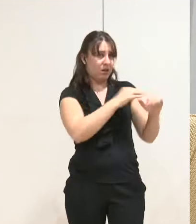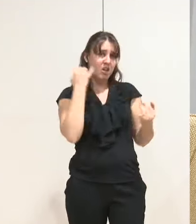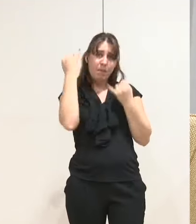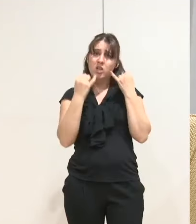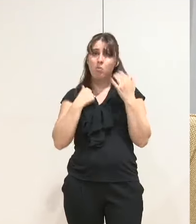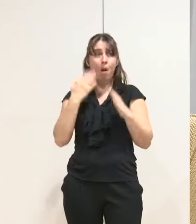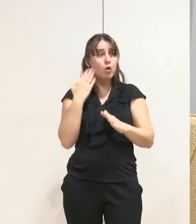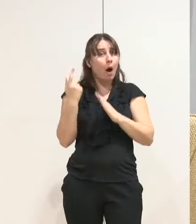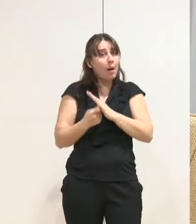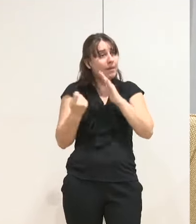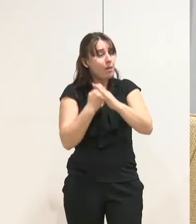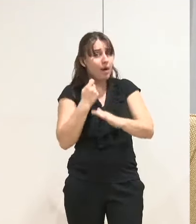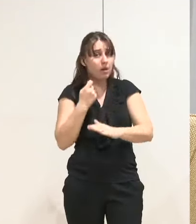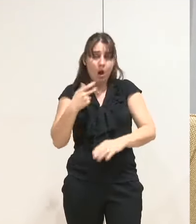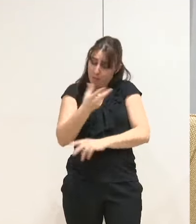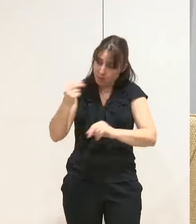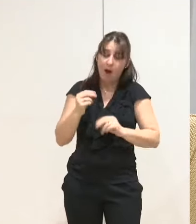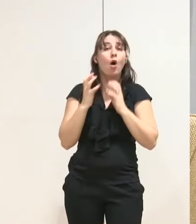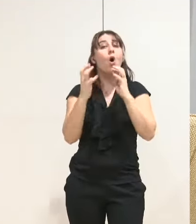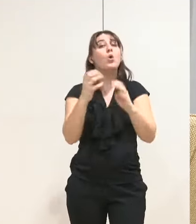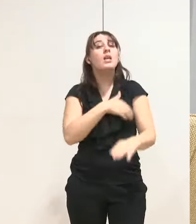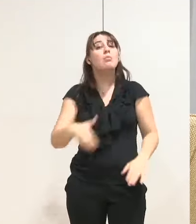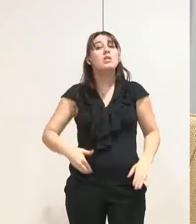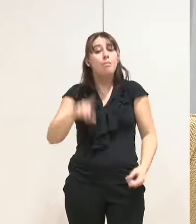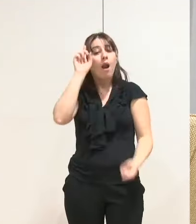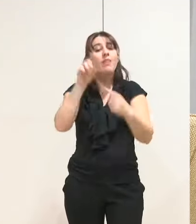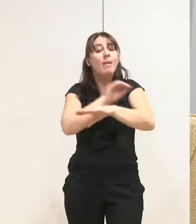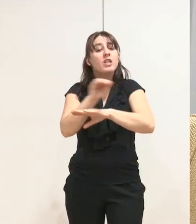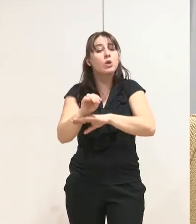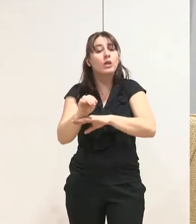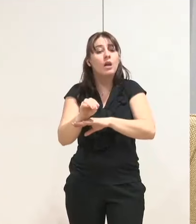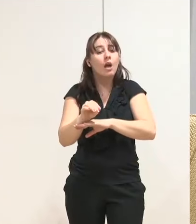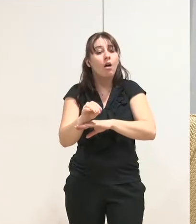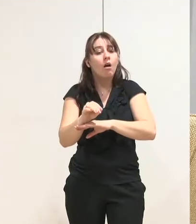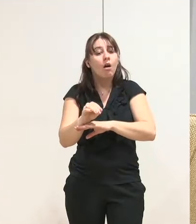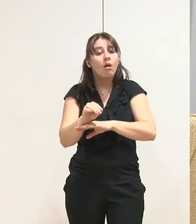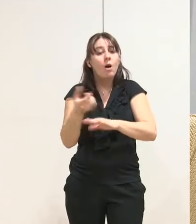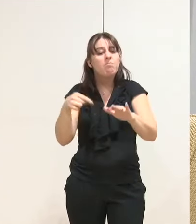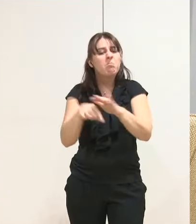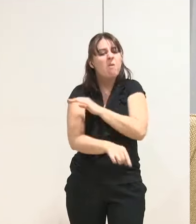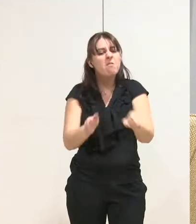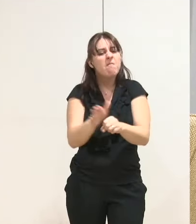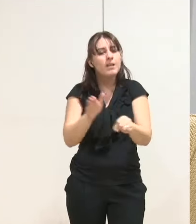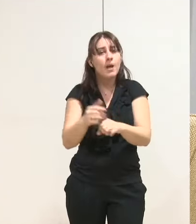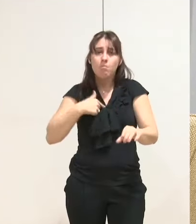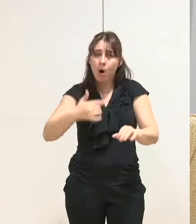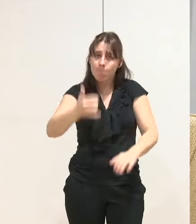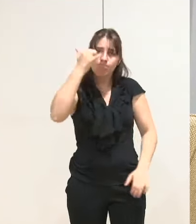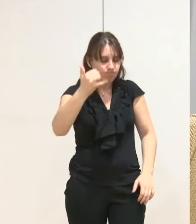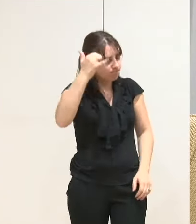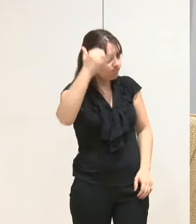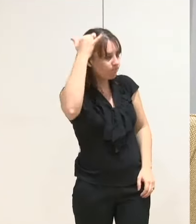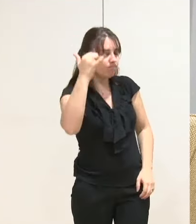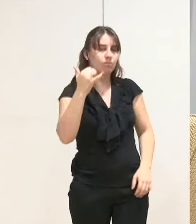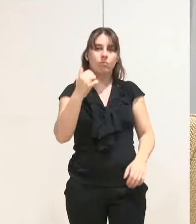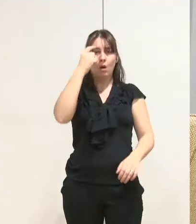possible à chaque conseil municipal dès qu'il y aura une délibération de ce type qui à mon sens n'ira pas si assez loin et pour moi il n'y a rien